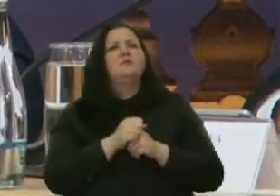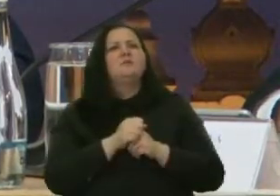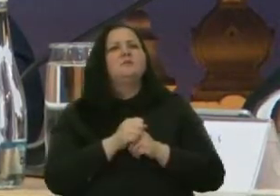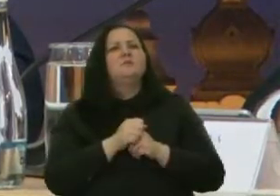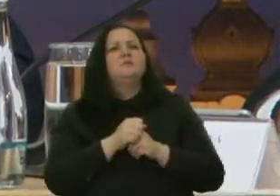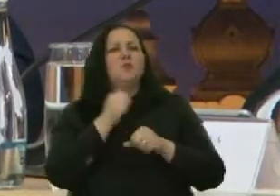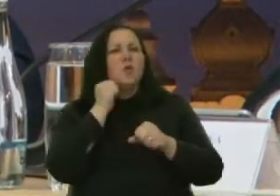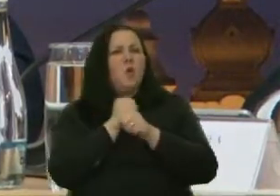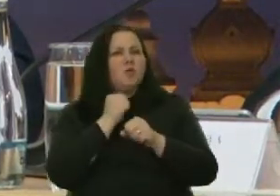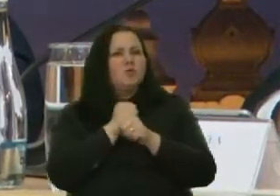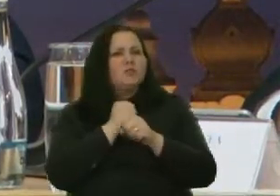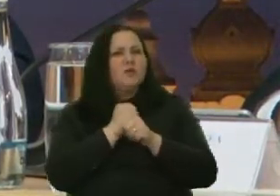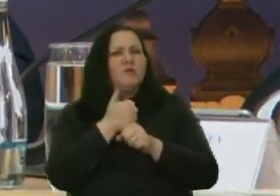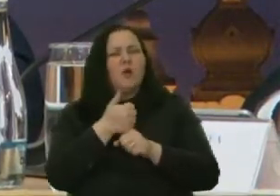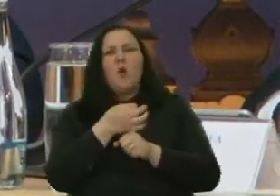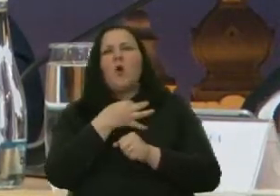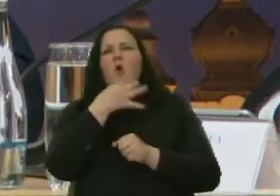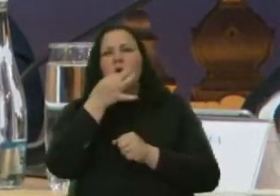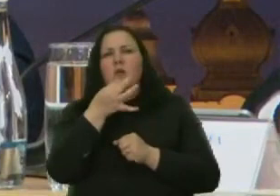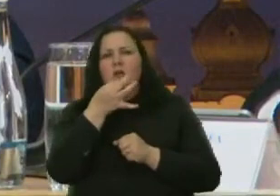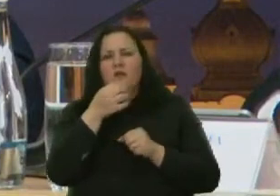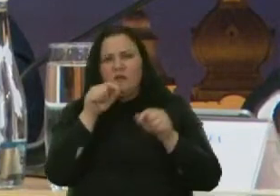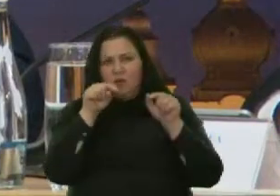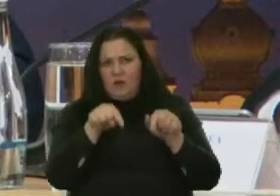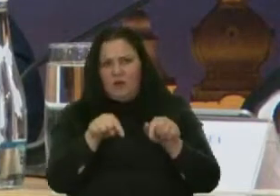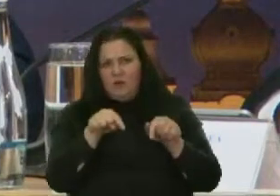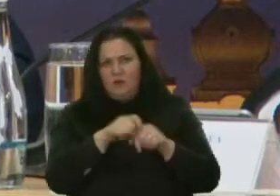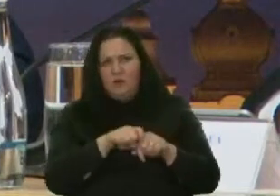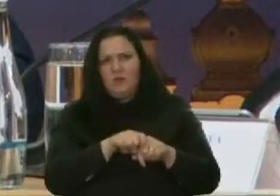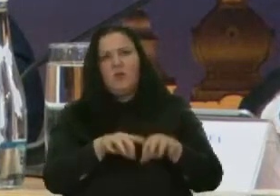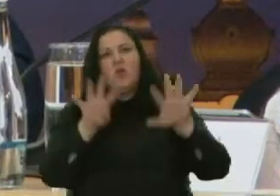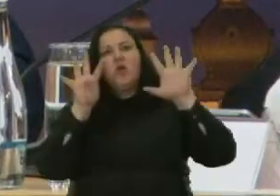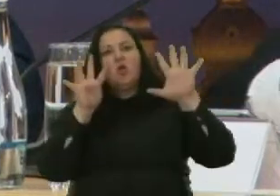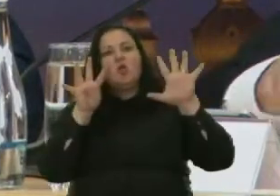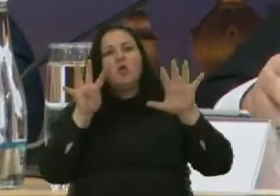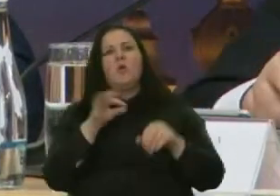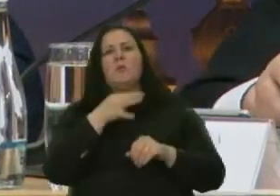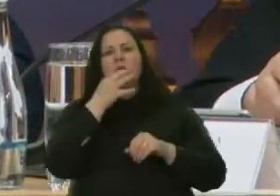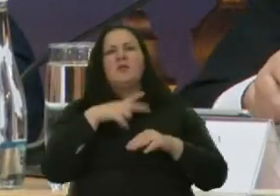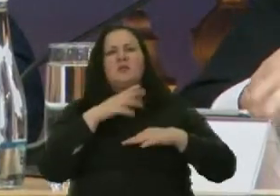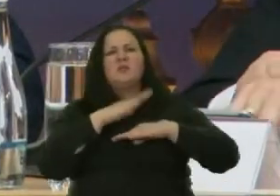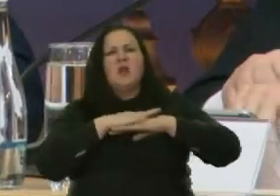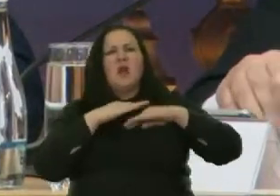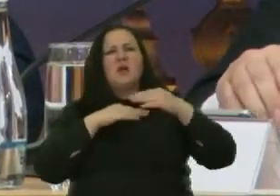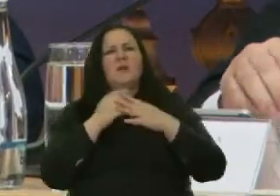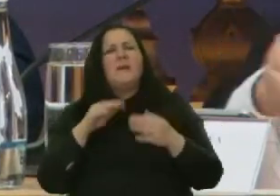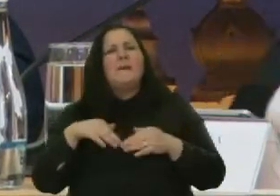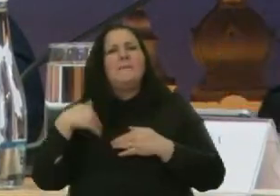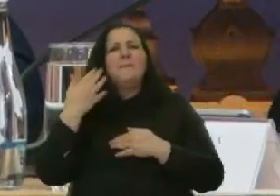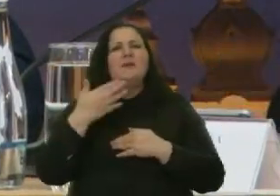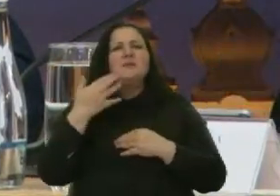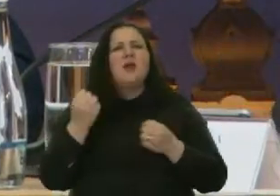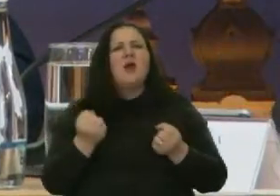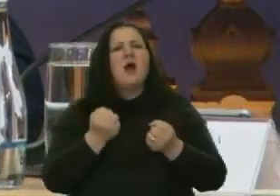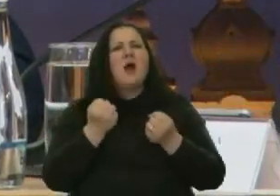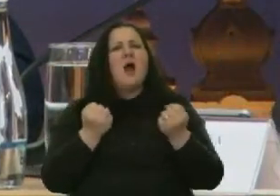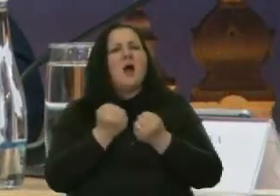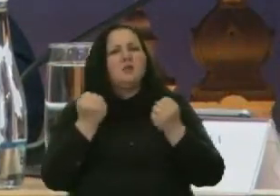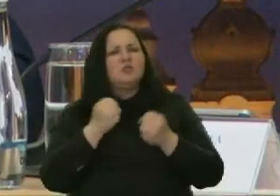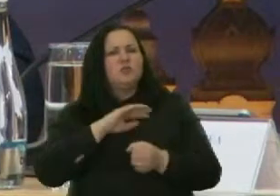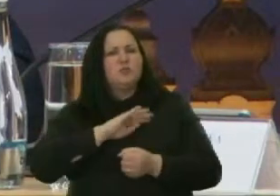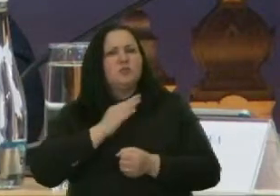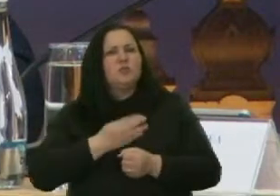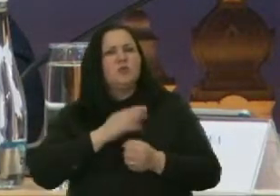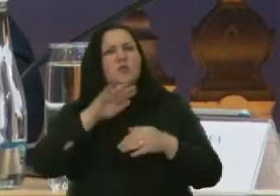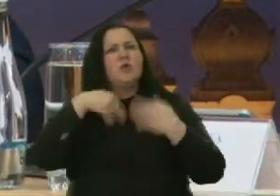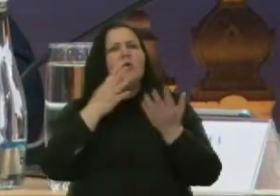fac o referire aici nouă propuneri se suprapun peste acțiunile Primăriei alocarea de la Fondul de bugetul local